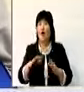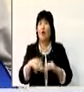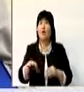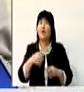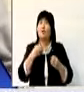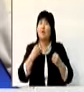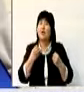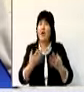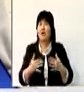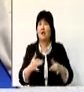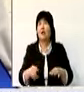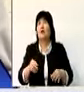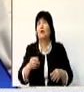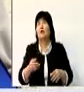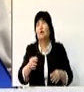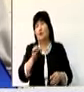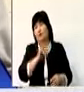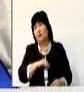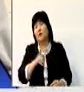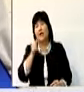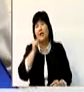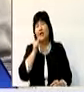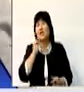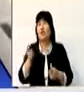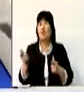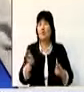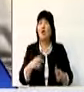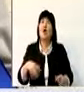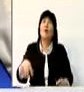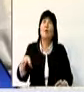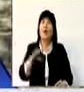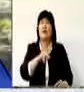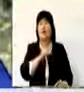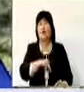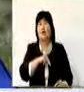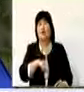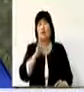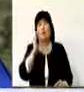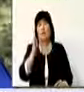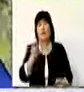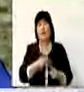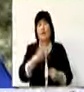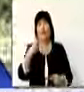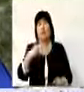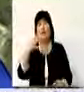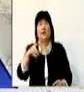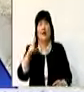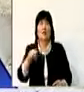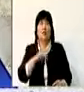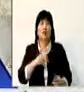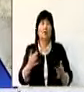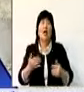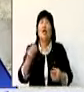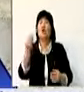бір жұмыс. Ертең пісіп атса барлық жұмыссыз қалмайды әйтеуір. Өлгенде 30-40 адам жұмысқа тартылады.